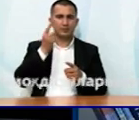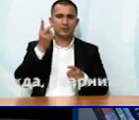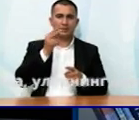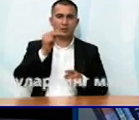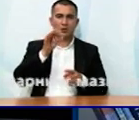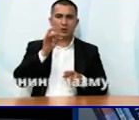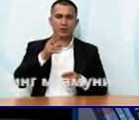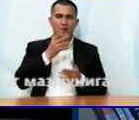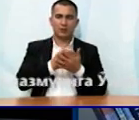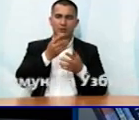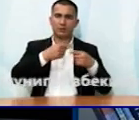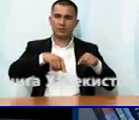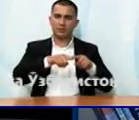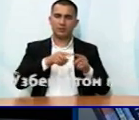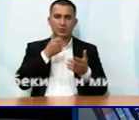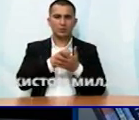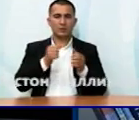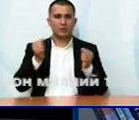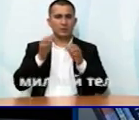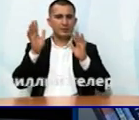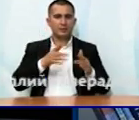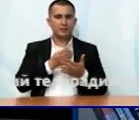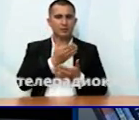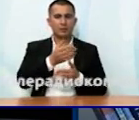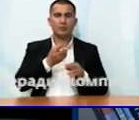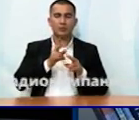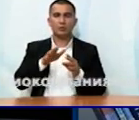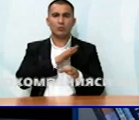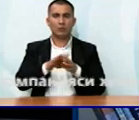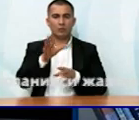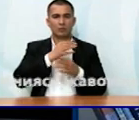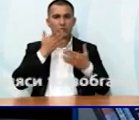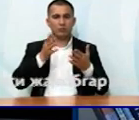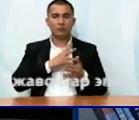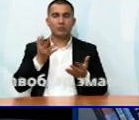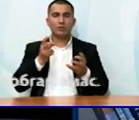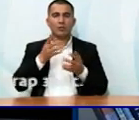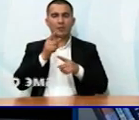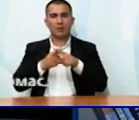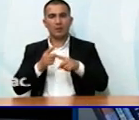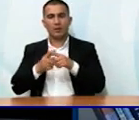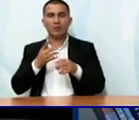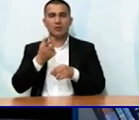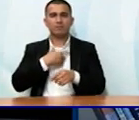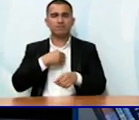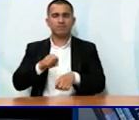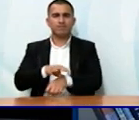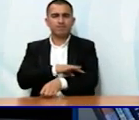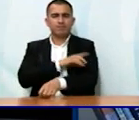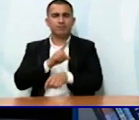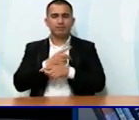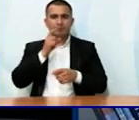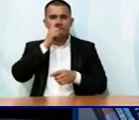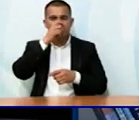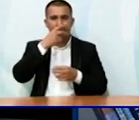chiqdingiz va mana shu asarlarning ayrimlarini siz to'liq shaklda o'qigan bo'lsangiz, ayrimlardan faqat parchalarini o'qidingiz. Qaysi parchalarni